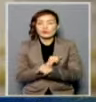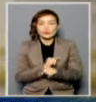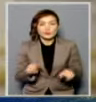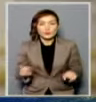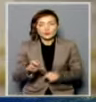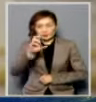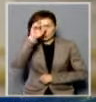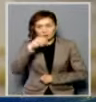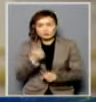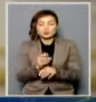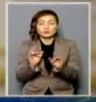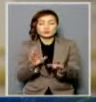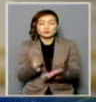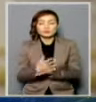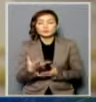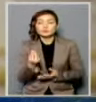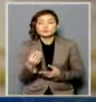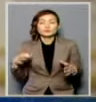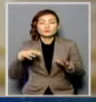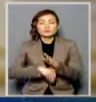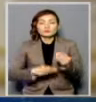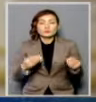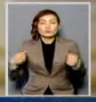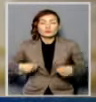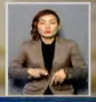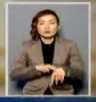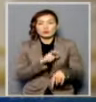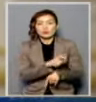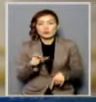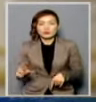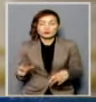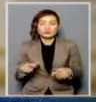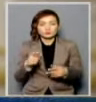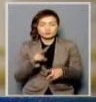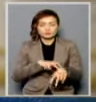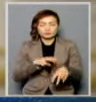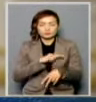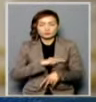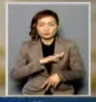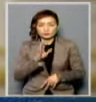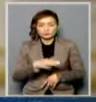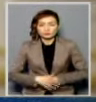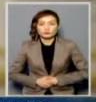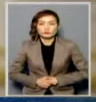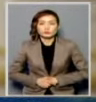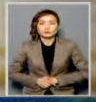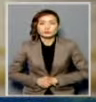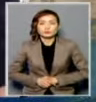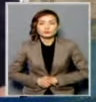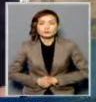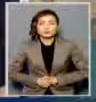керек, деп мемлекет басшысы. Оның үстіне құрамына белгілі құқық қорғаушылар кіретін қоғамдық комиссия жұмыс істеп жатқанын жеткізді.